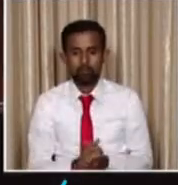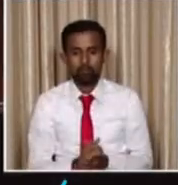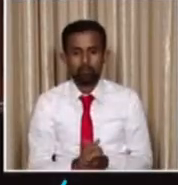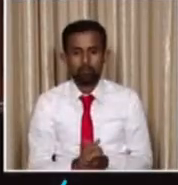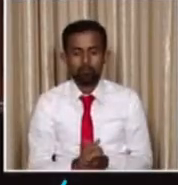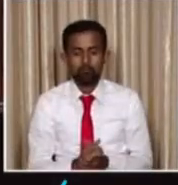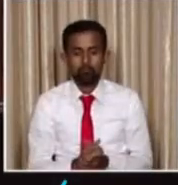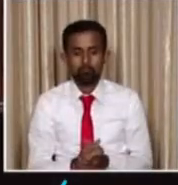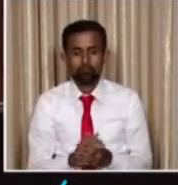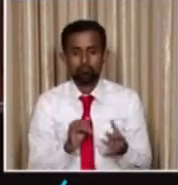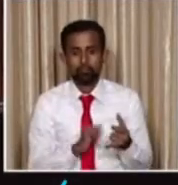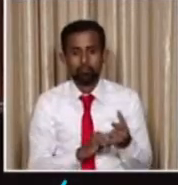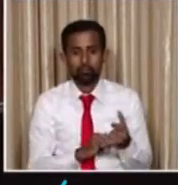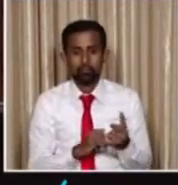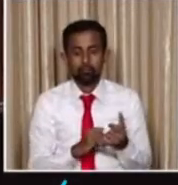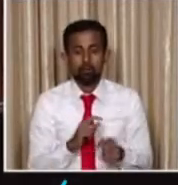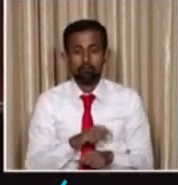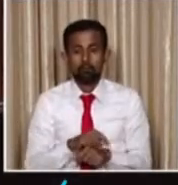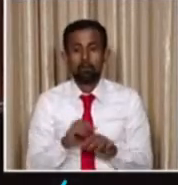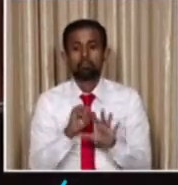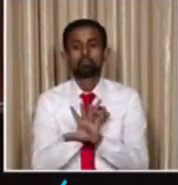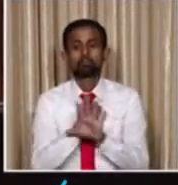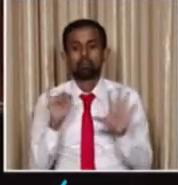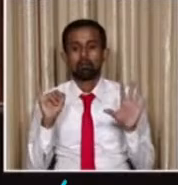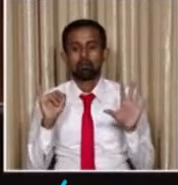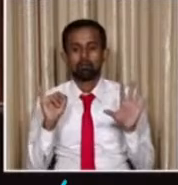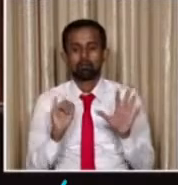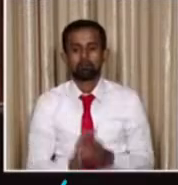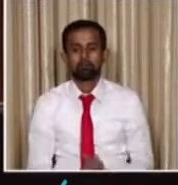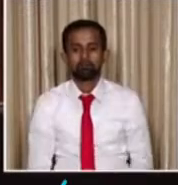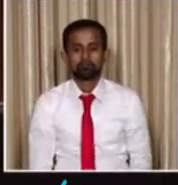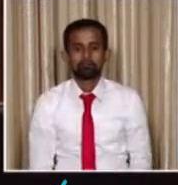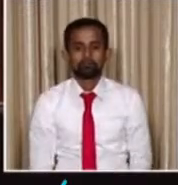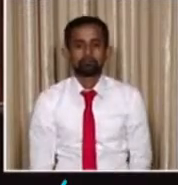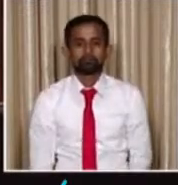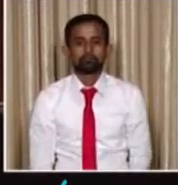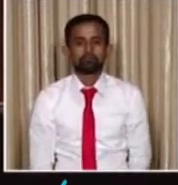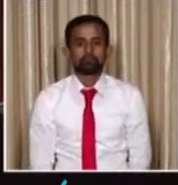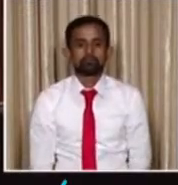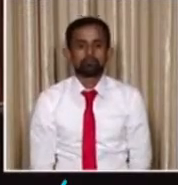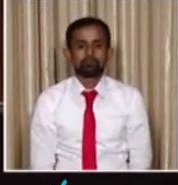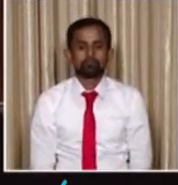එස් සීතරන් මැතිතුමා විනාඩි 16 කාලයක් තියෙනවා. ඔව් සමන්ත